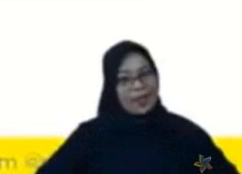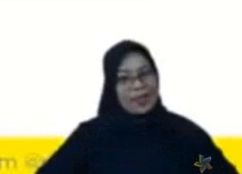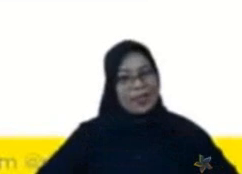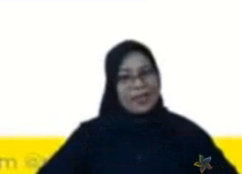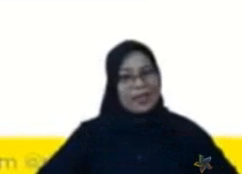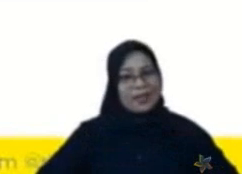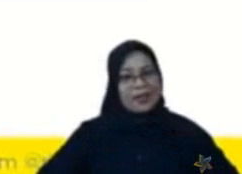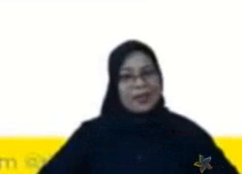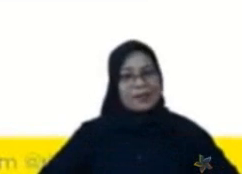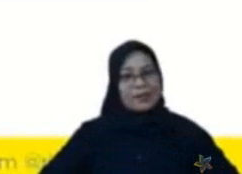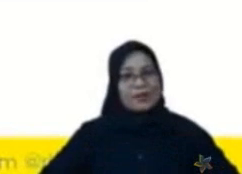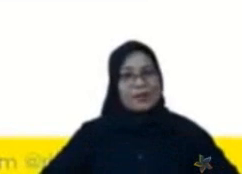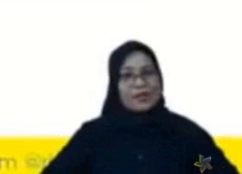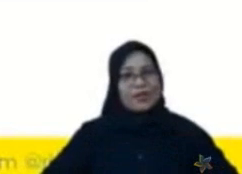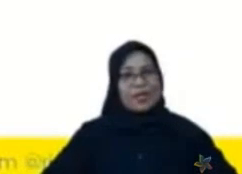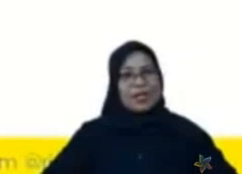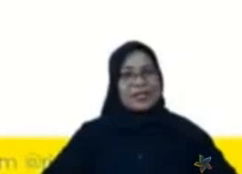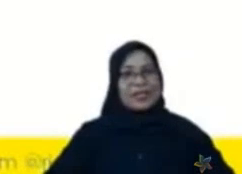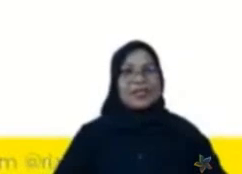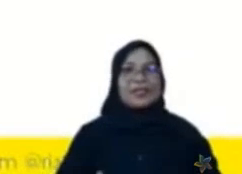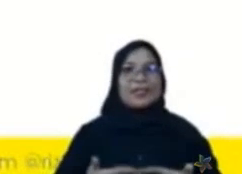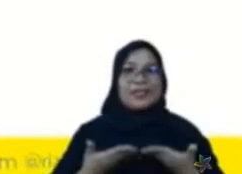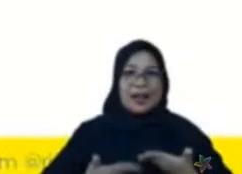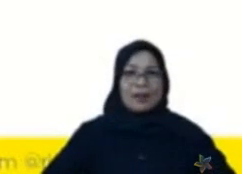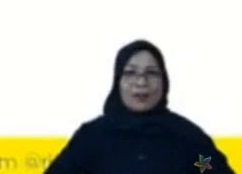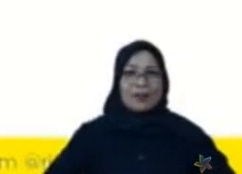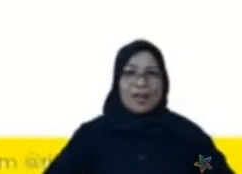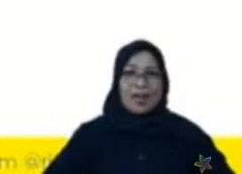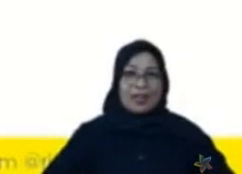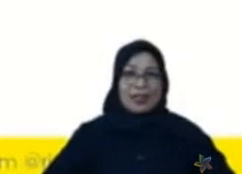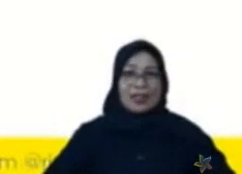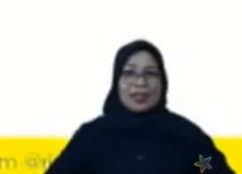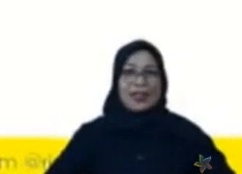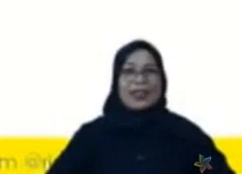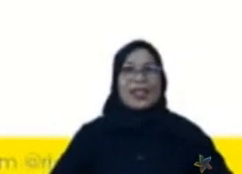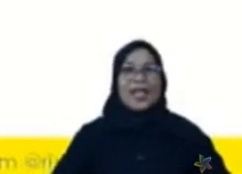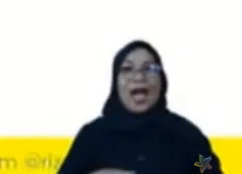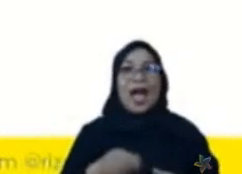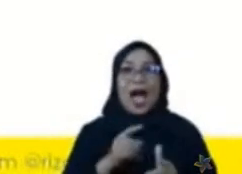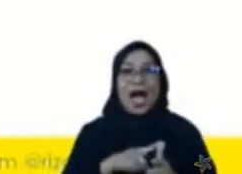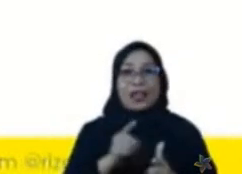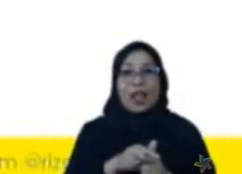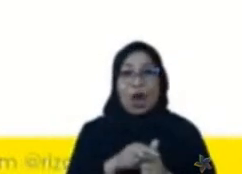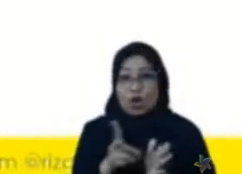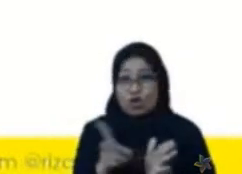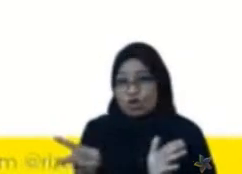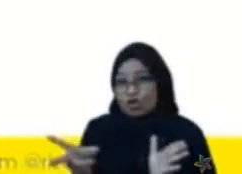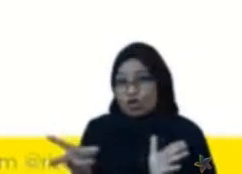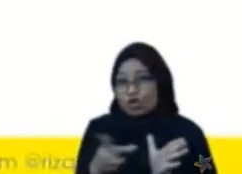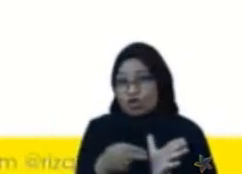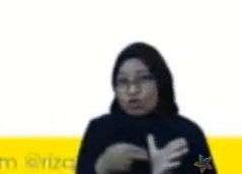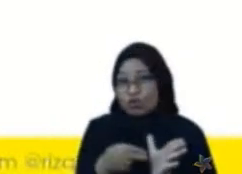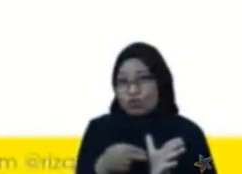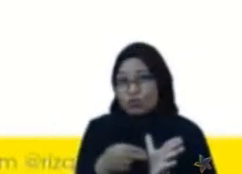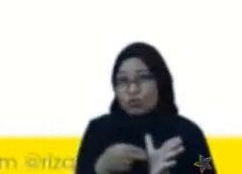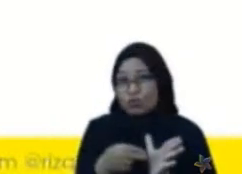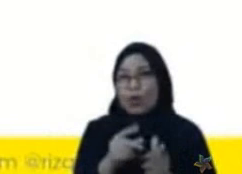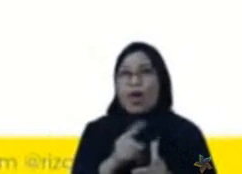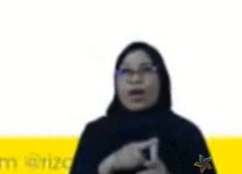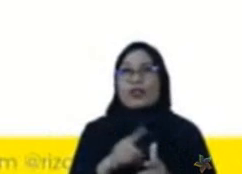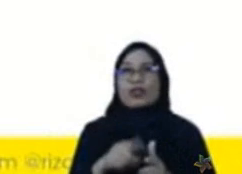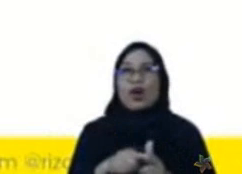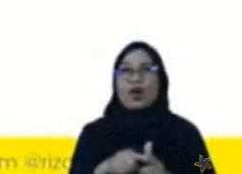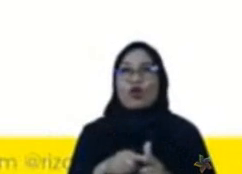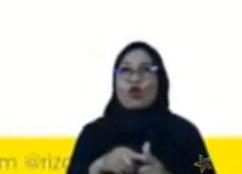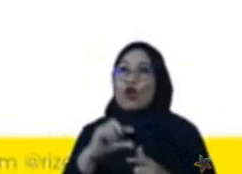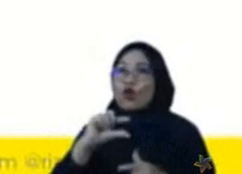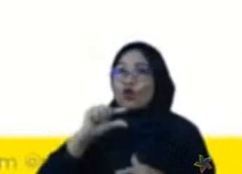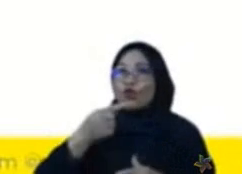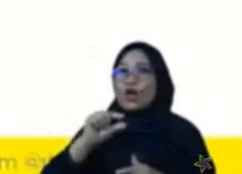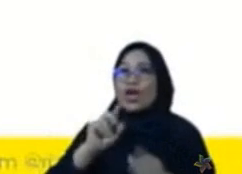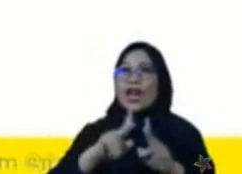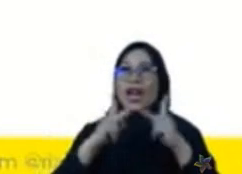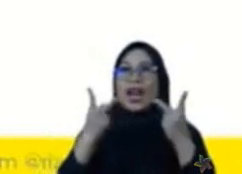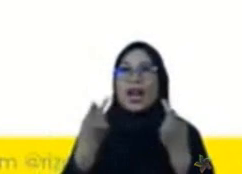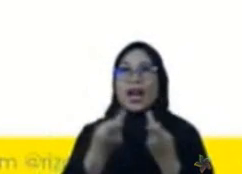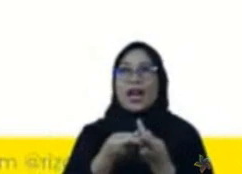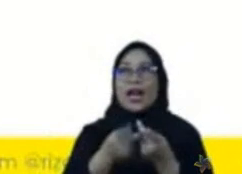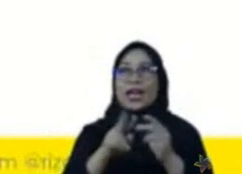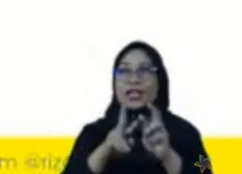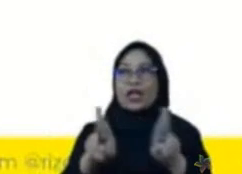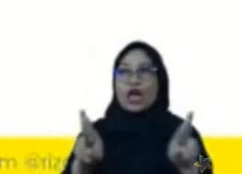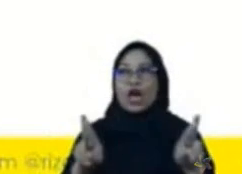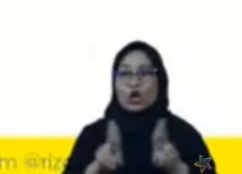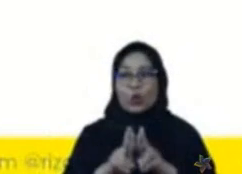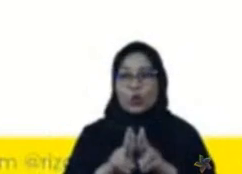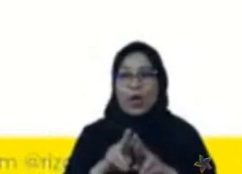untuk HP ya, misalnya seperti Zoom atau Google Classroom itu saya pernah mencoba, tetapi ternyata tidak